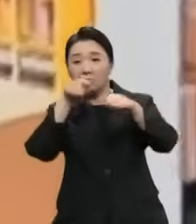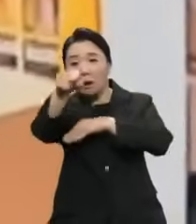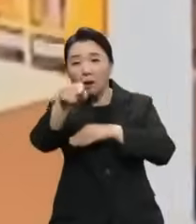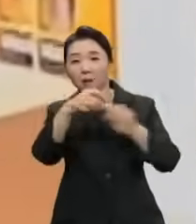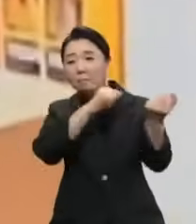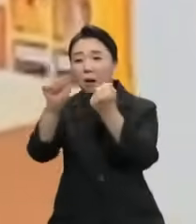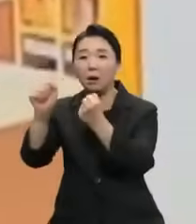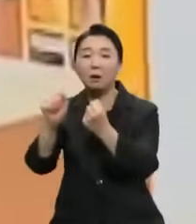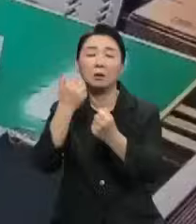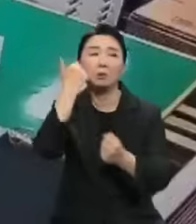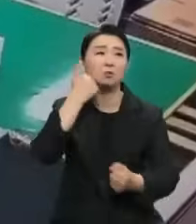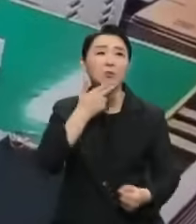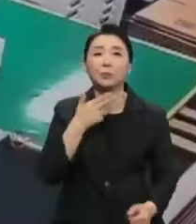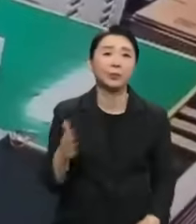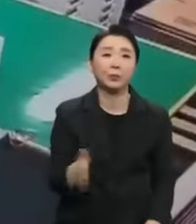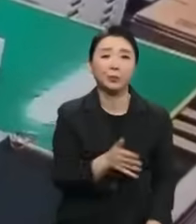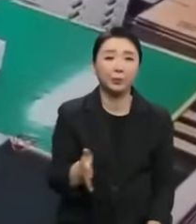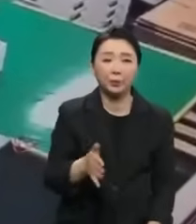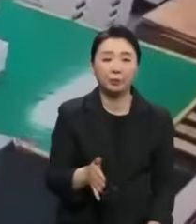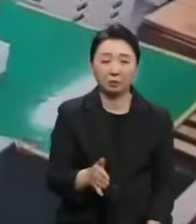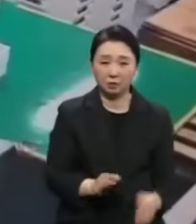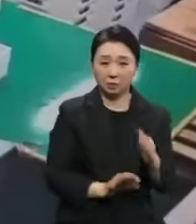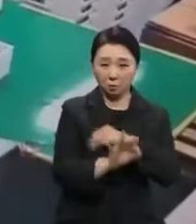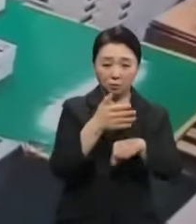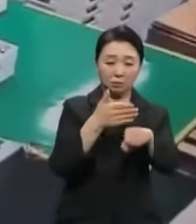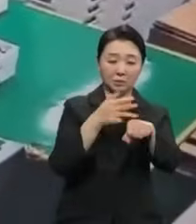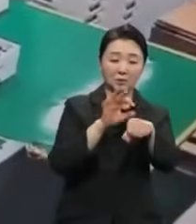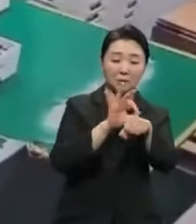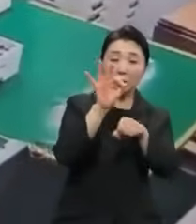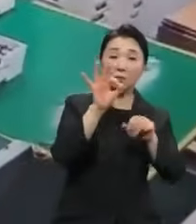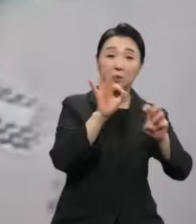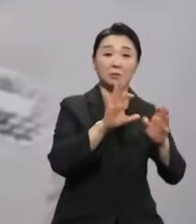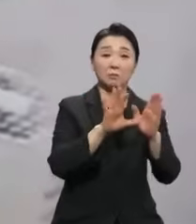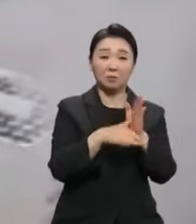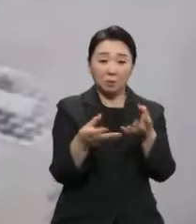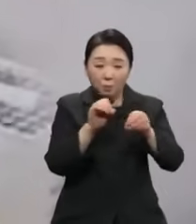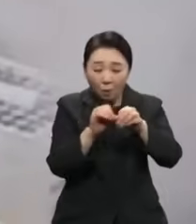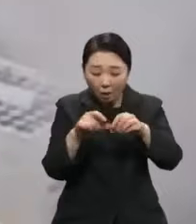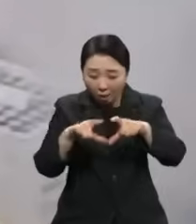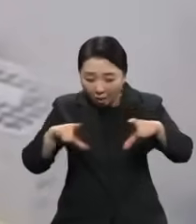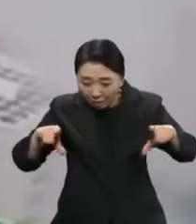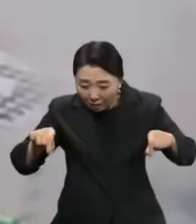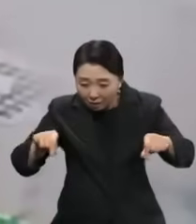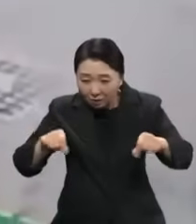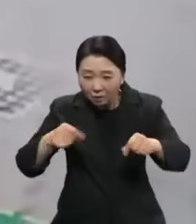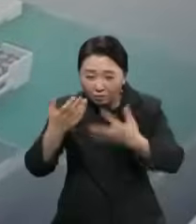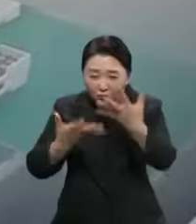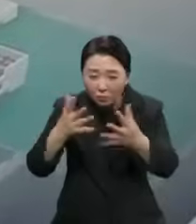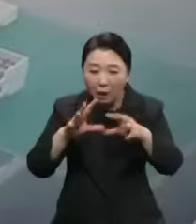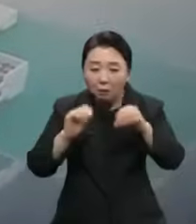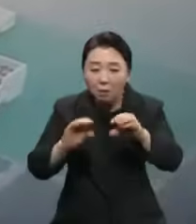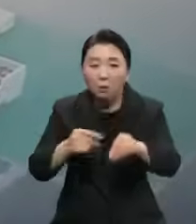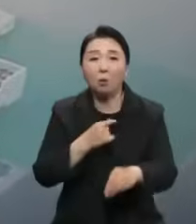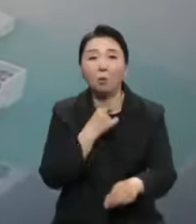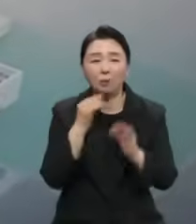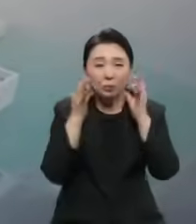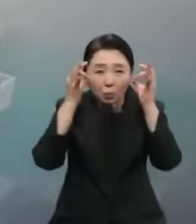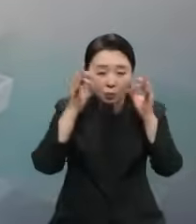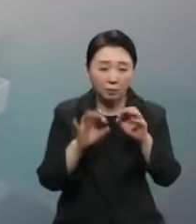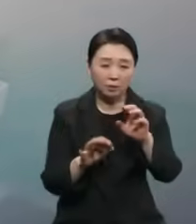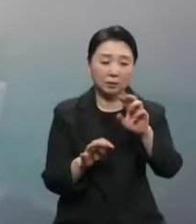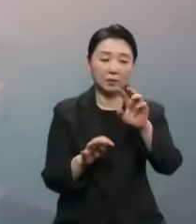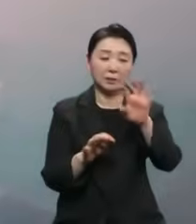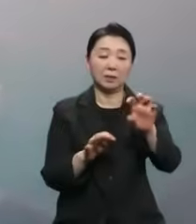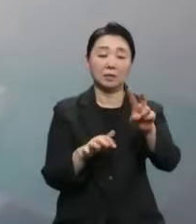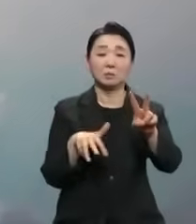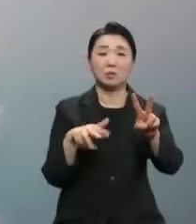거의 없습니다. 오전 10시 30분쯤 포장 배터리에서 불이 나자 꺼보려 했고 42초 뒤